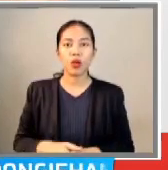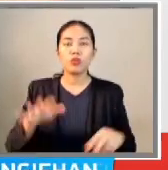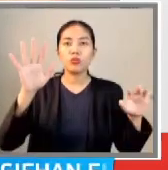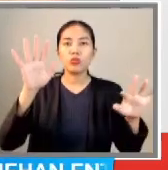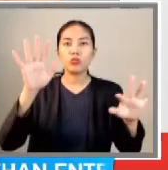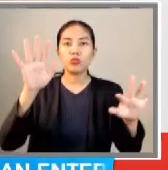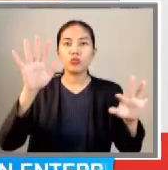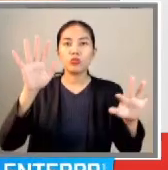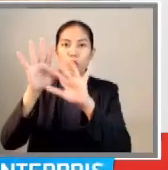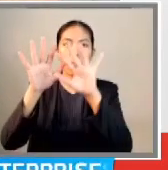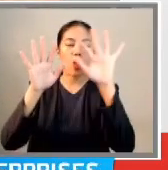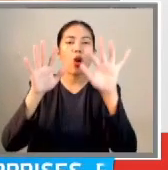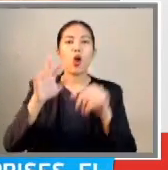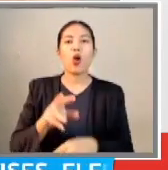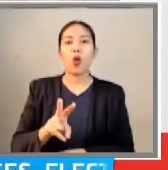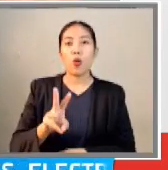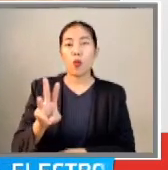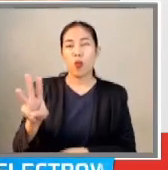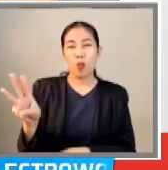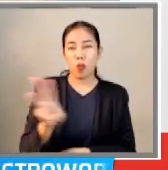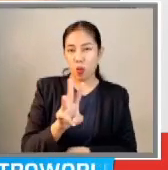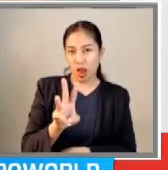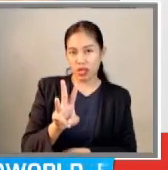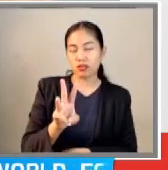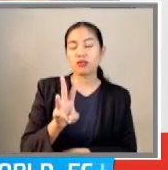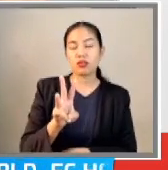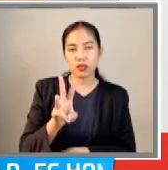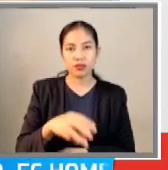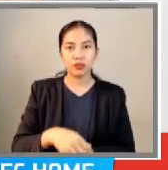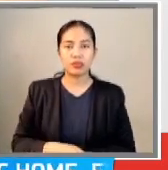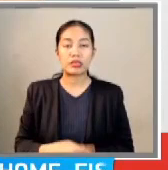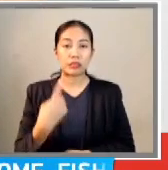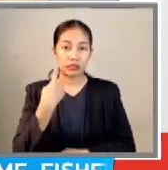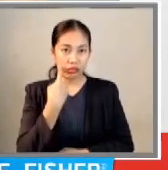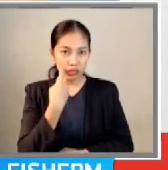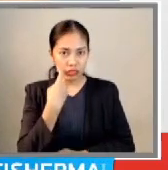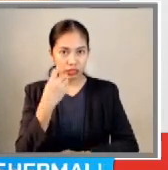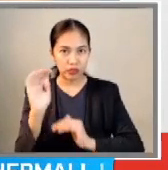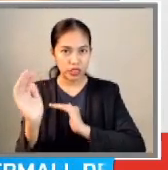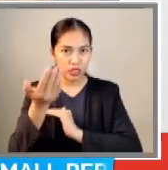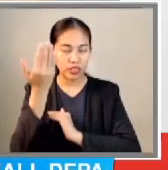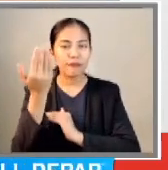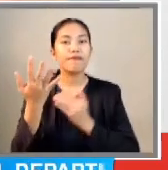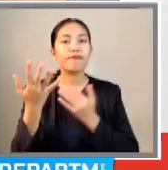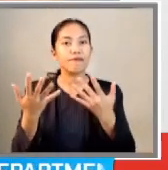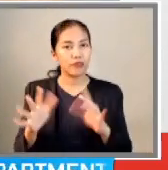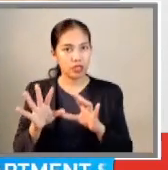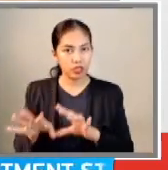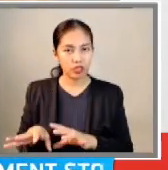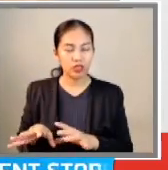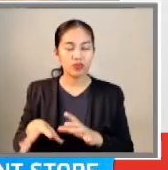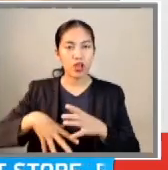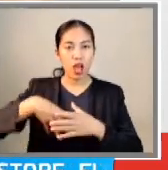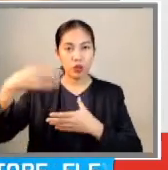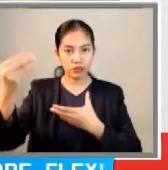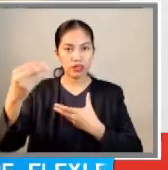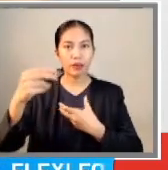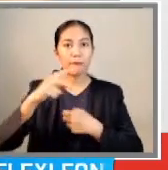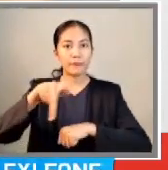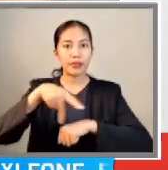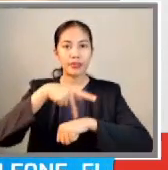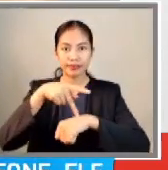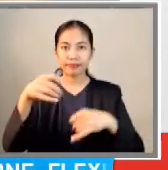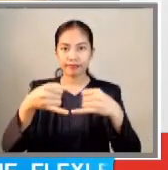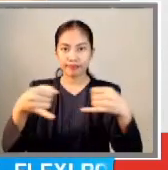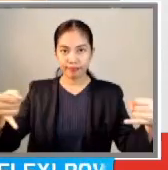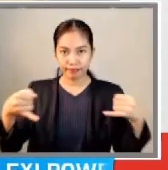pressure area na ating minomonitor kahapon. At kanina nga pong madaling araw ay lumabas na ito ng ating Philippine Area of Responsibility. Yes sir, meron pa ba